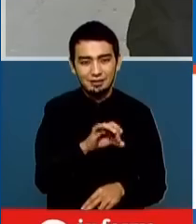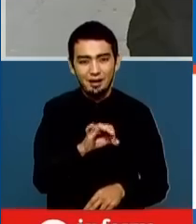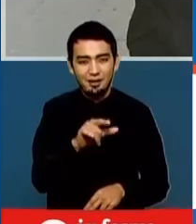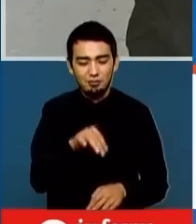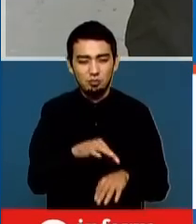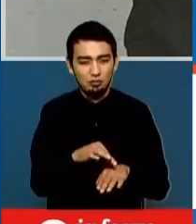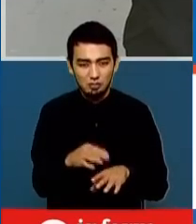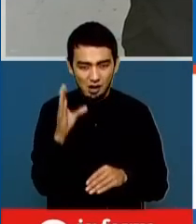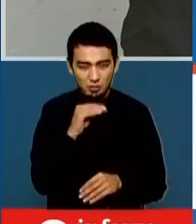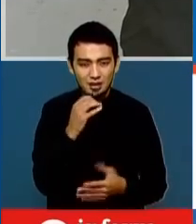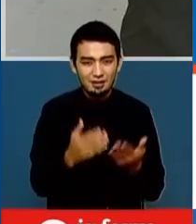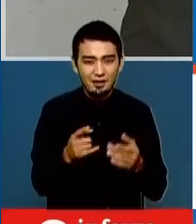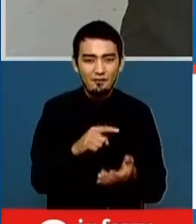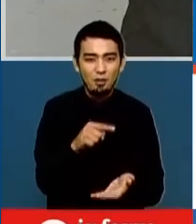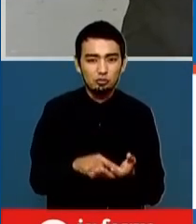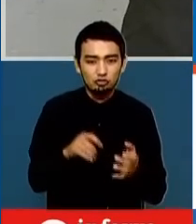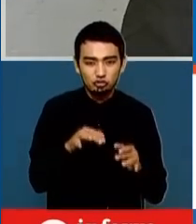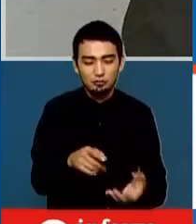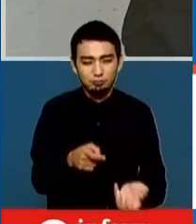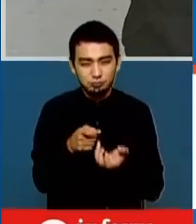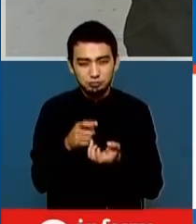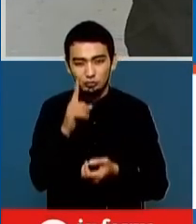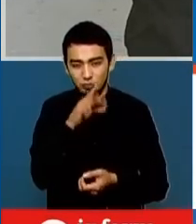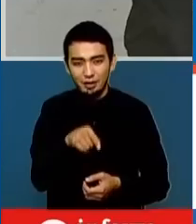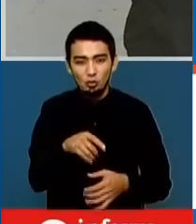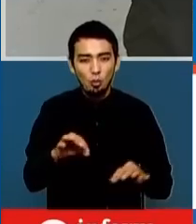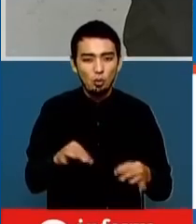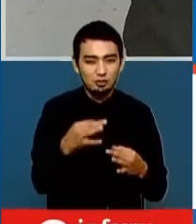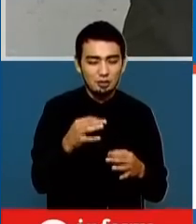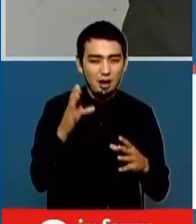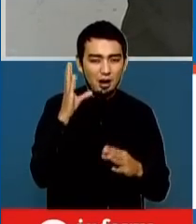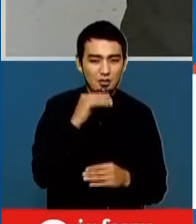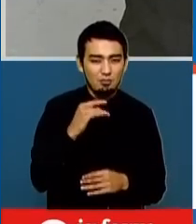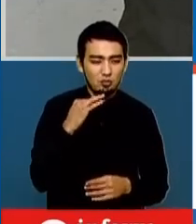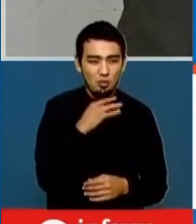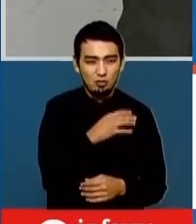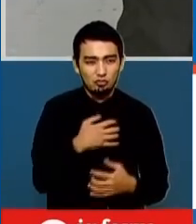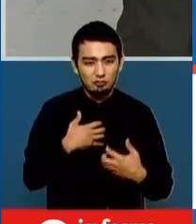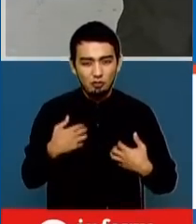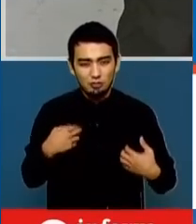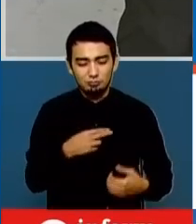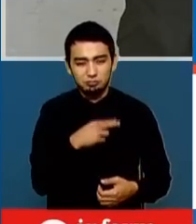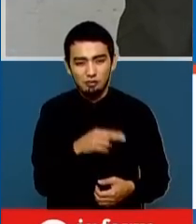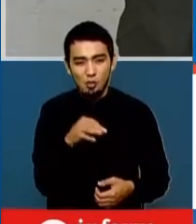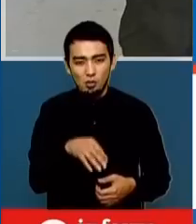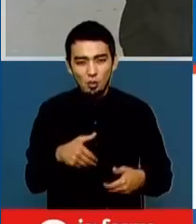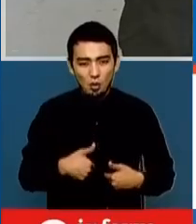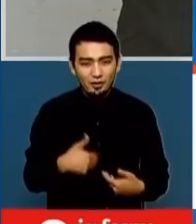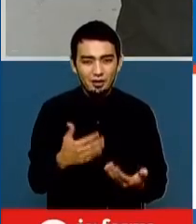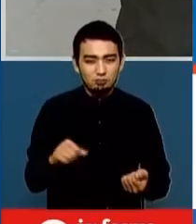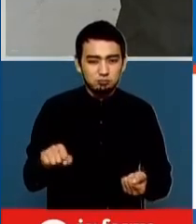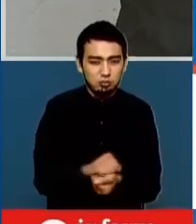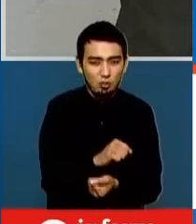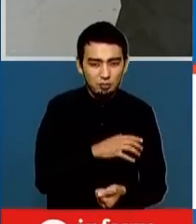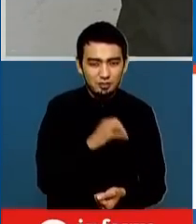К тому же, если не решить вопрос с отстрелом этой осенью, возможен массовый падеж животных от голода из-за засухи. На